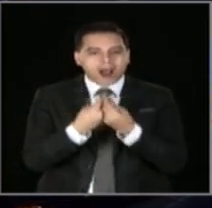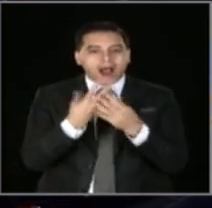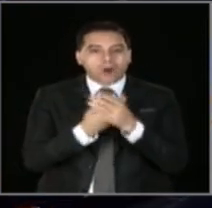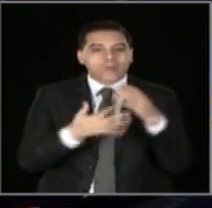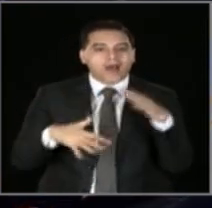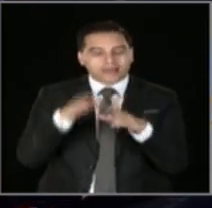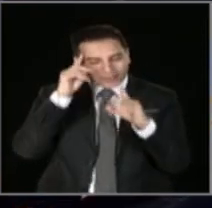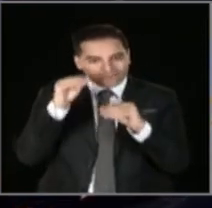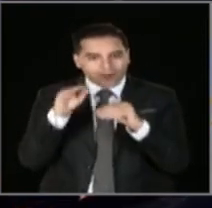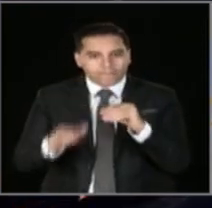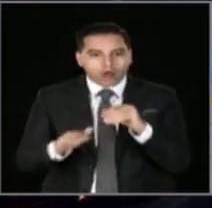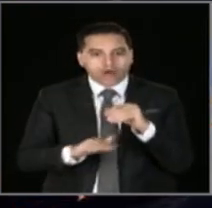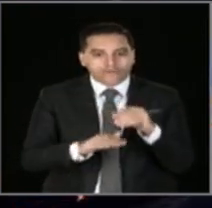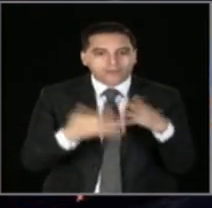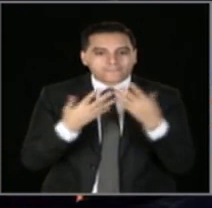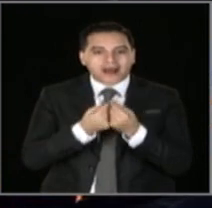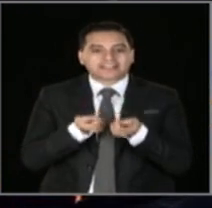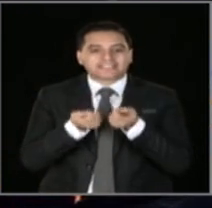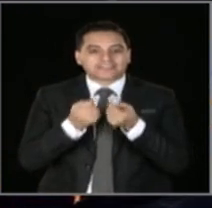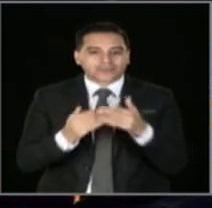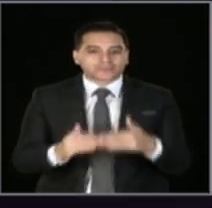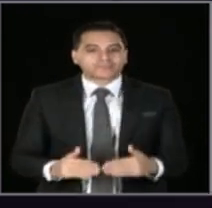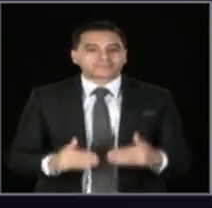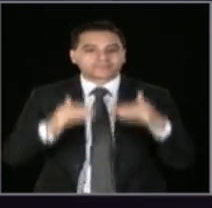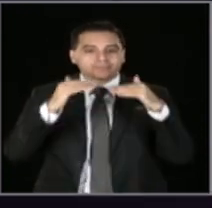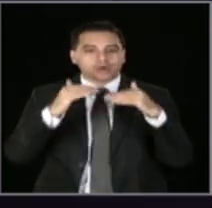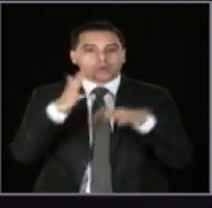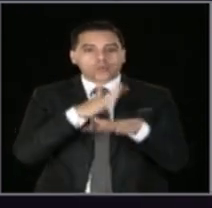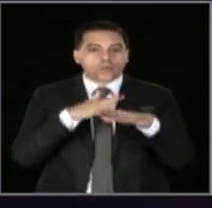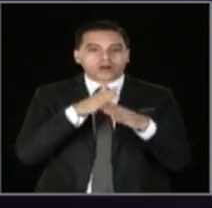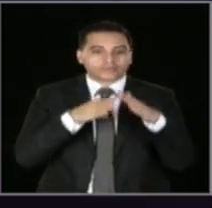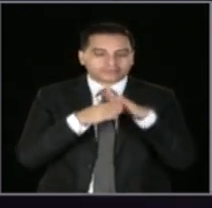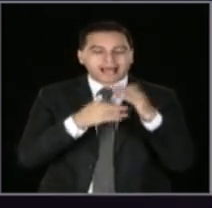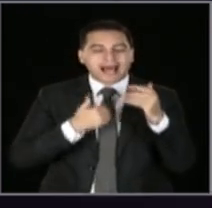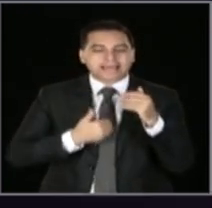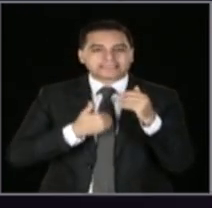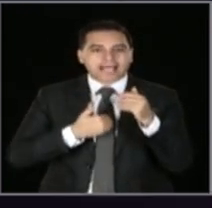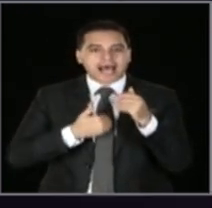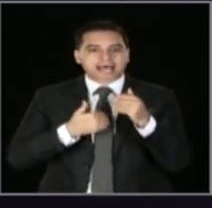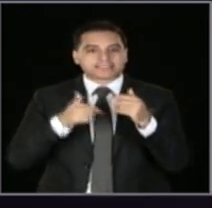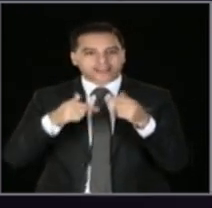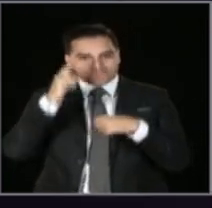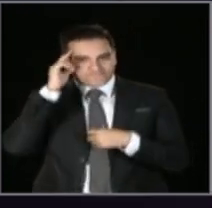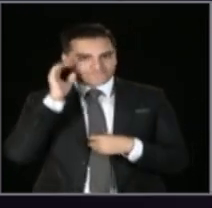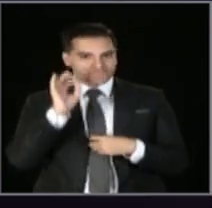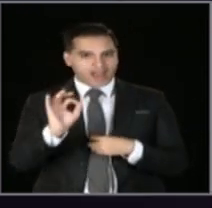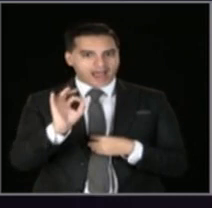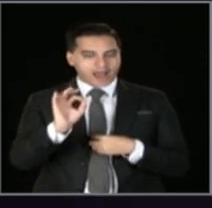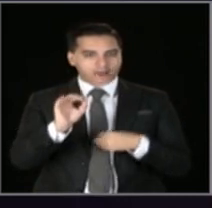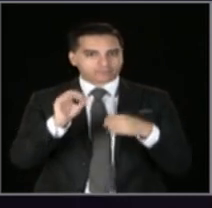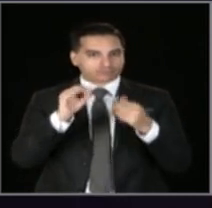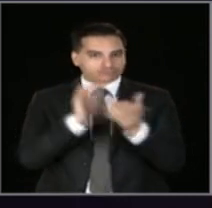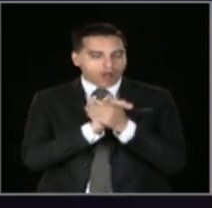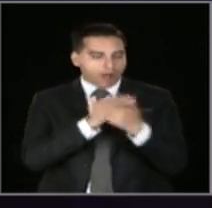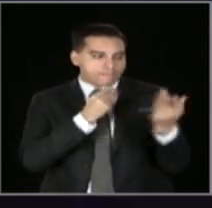KG1، نبتدي من البداية من الصفر. كل واحد هيطلع عنده الإحساس ده، فاهم صاحبه اللي